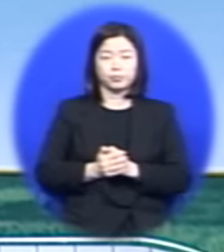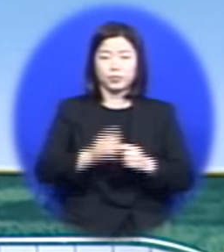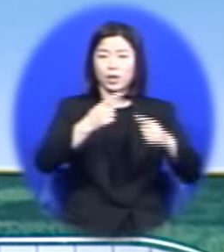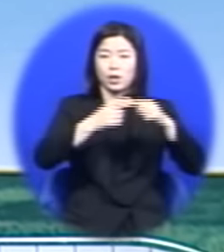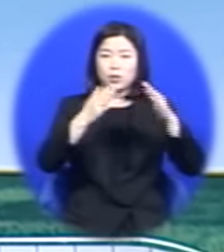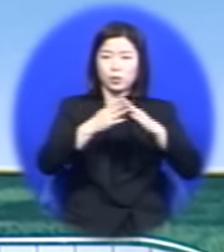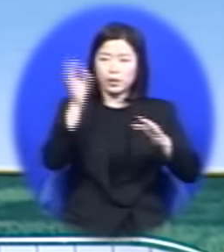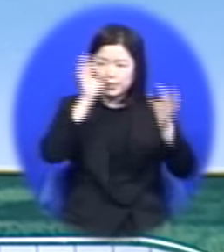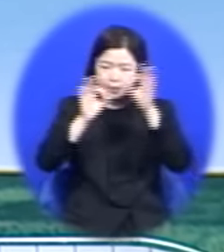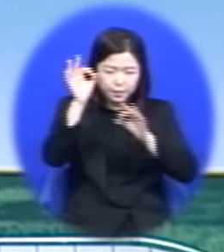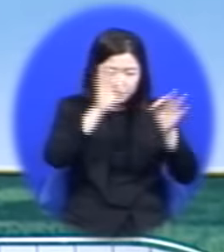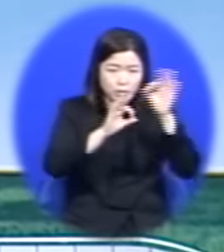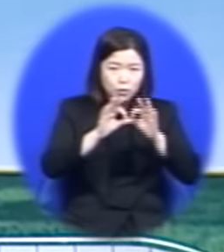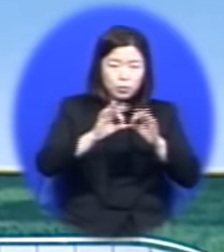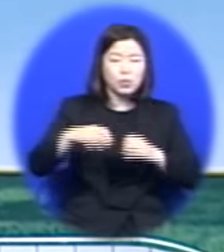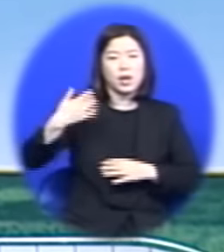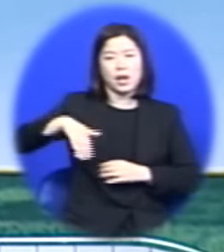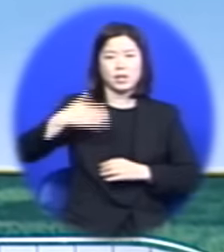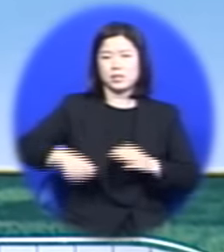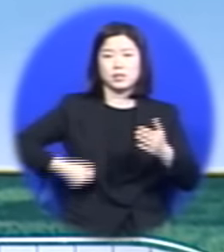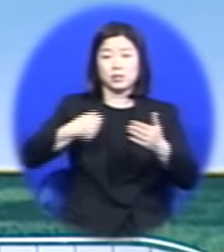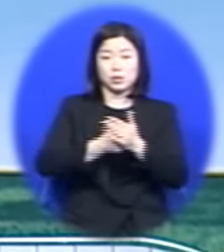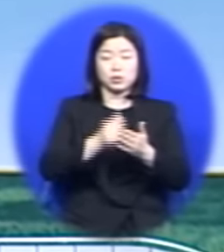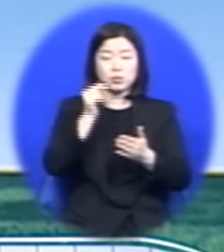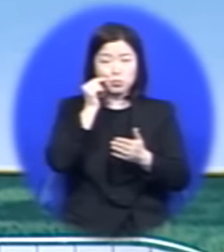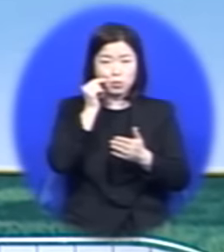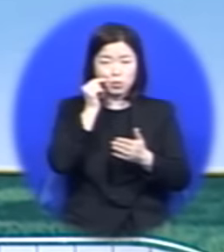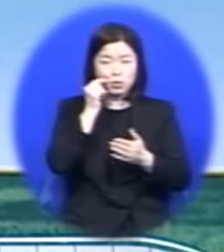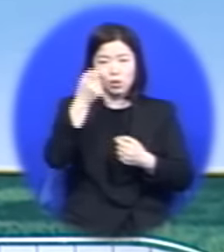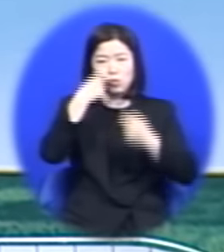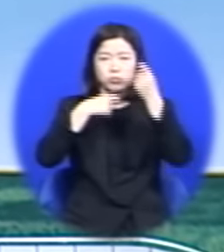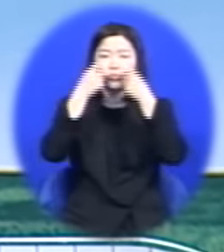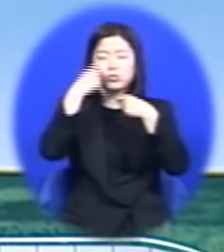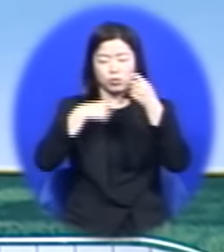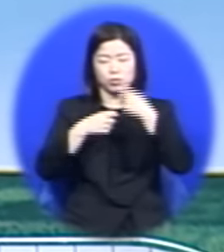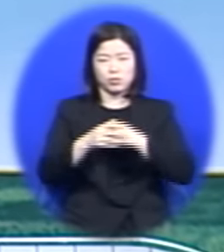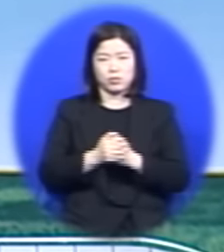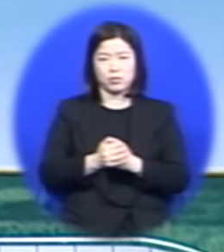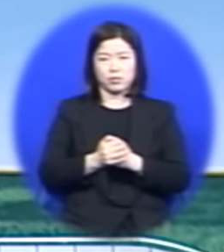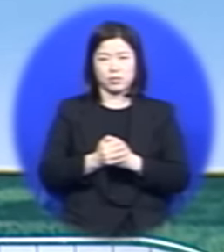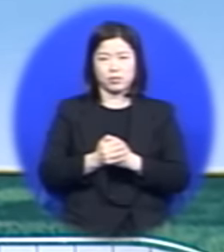교회를 찾고 찾고 찾다가 아직도 못 찾고 있다면서 울어요.